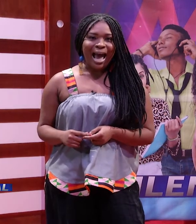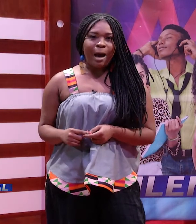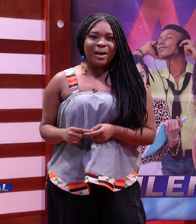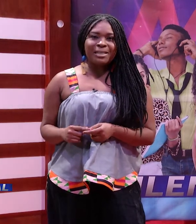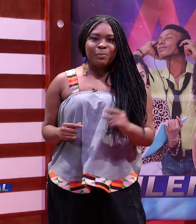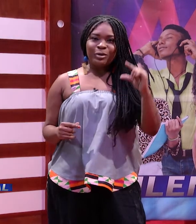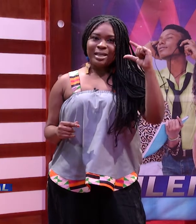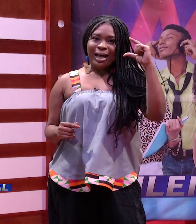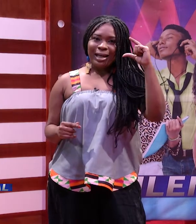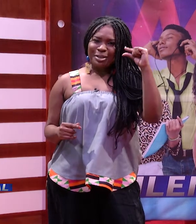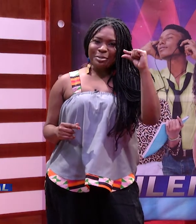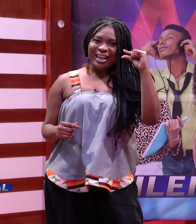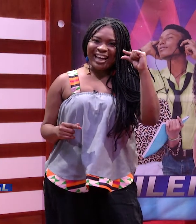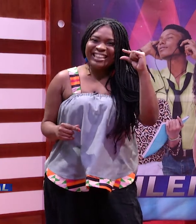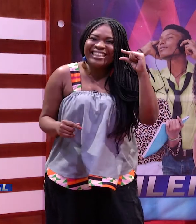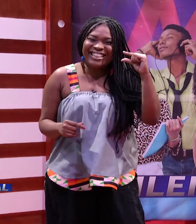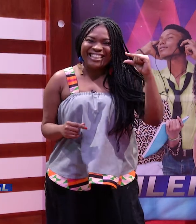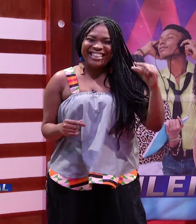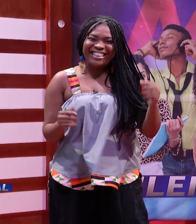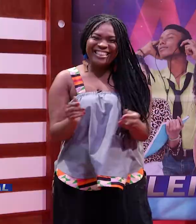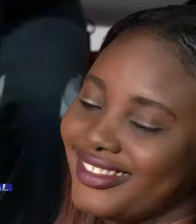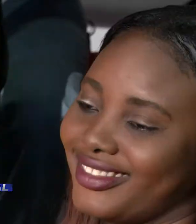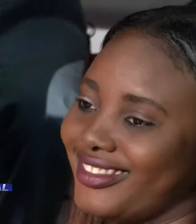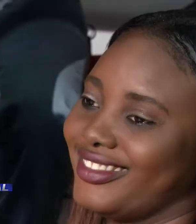suite. Après, tu poses tout coûte là.